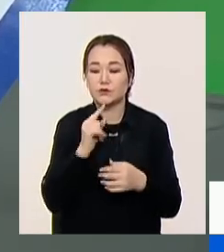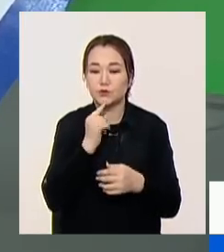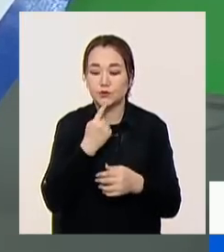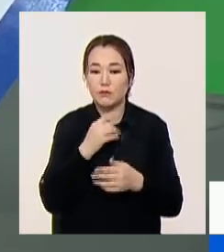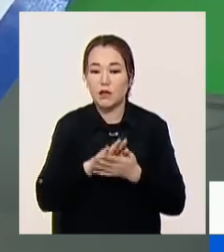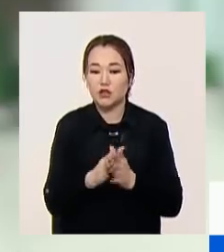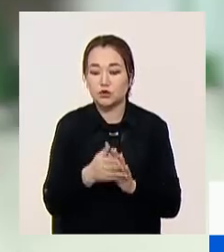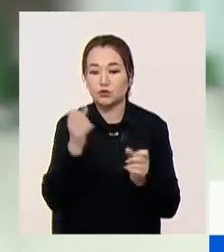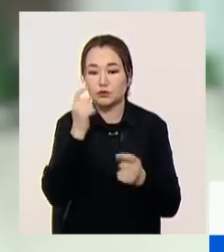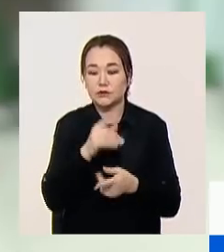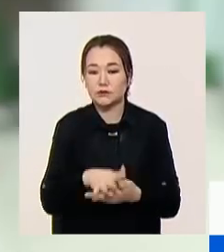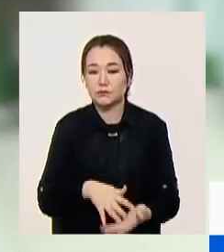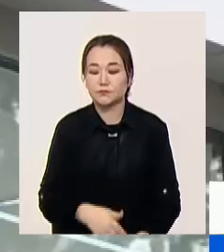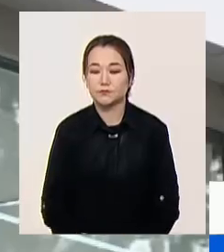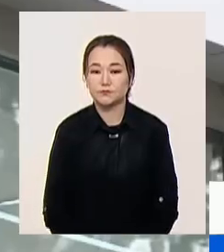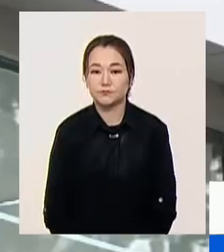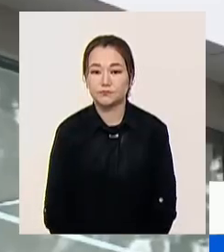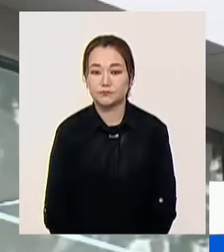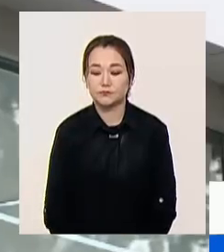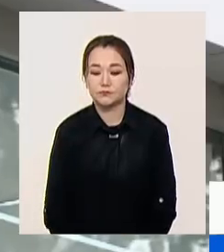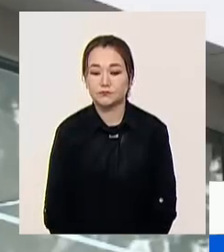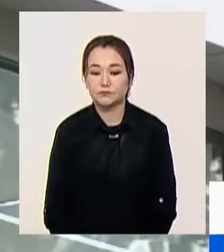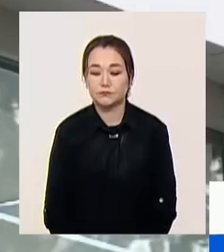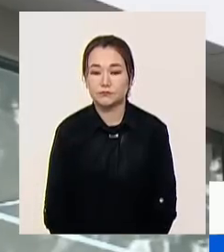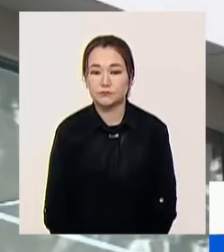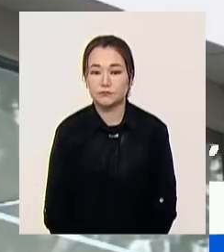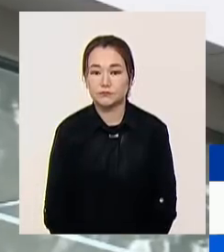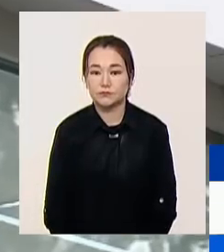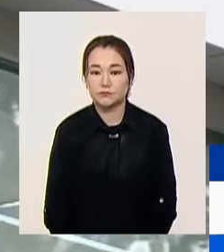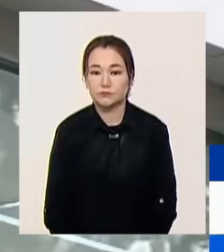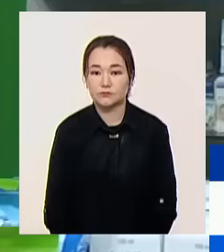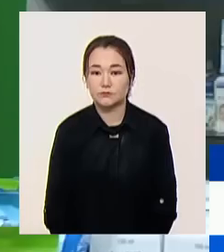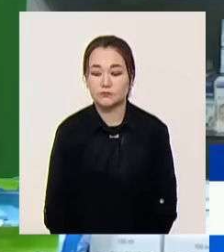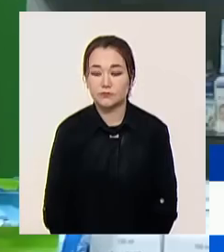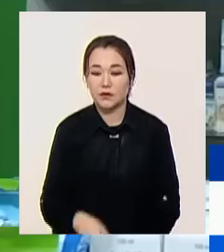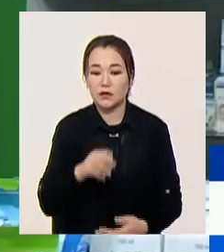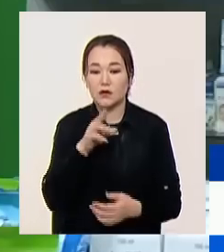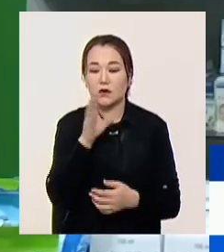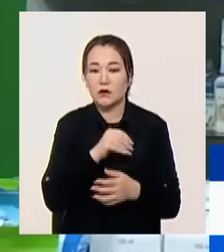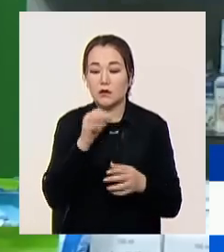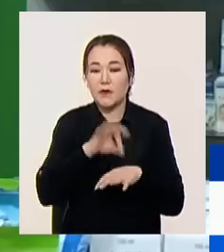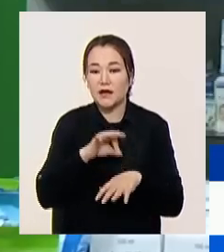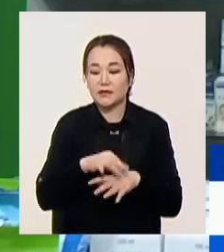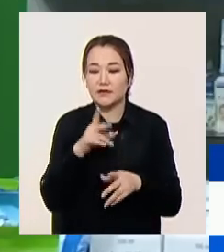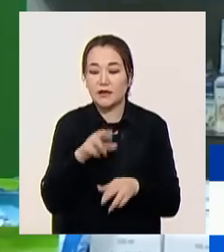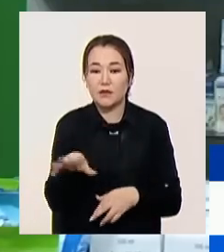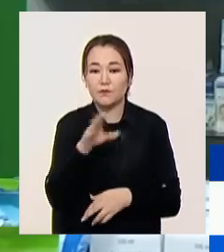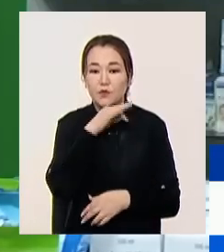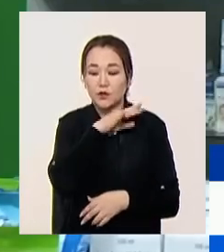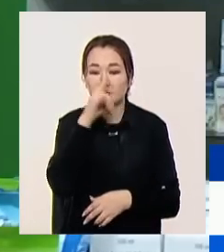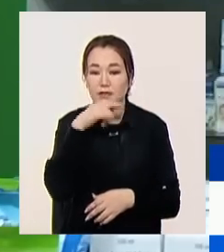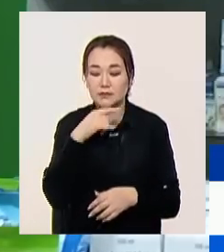Узнавала Анастасия Новикова. Болеть для многих казахстанцев стало не по